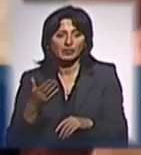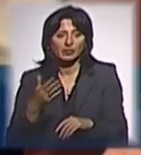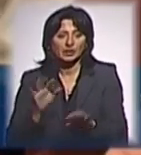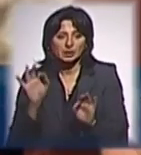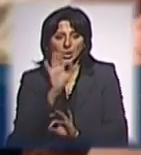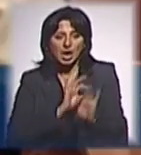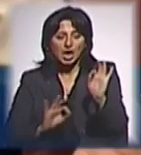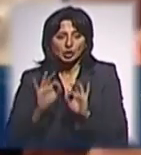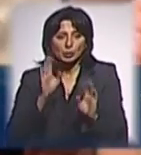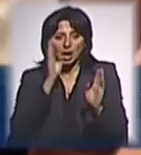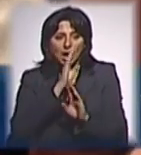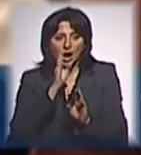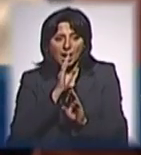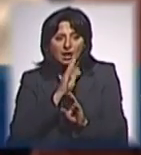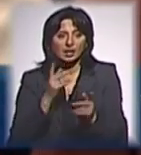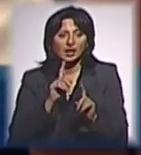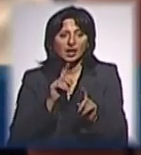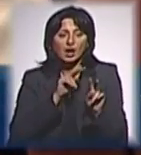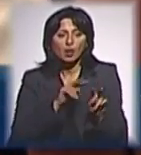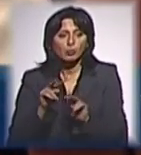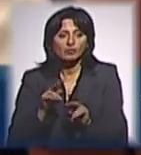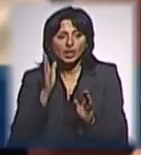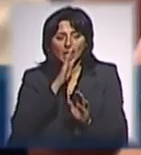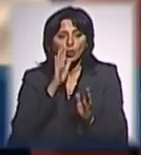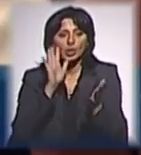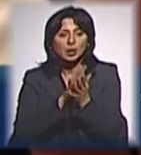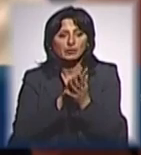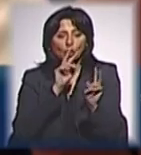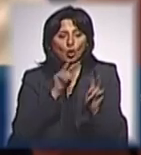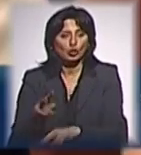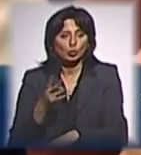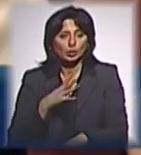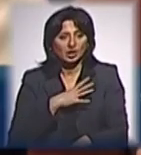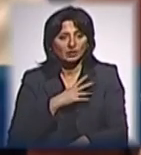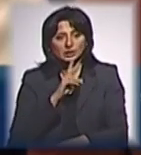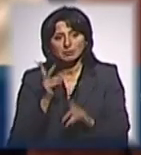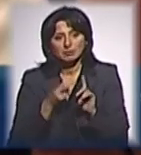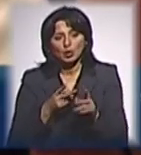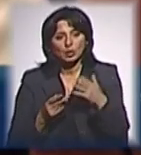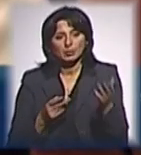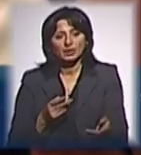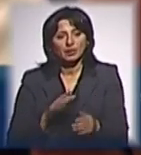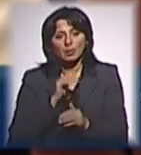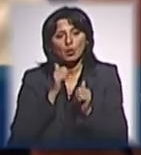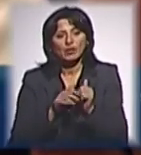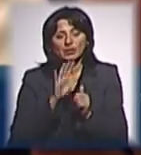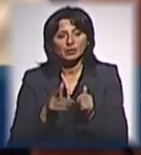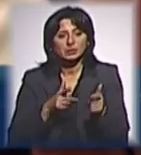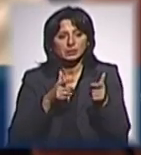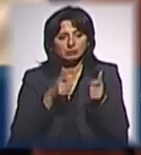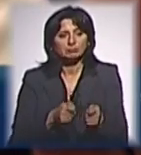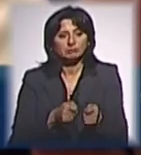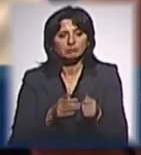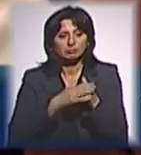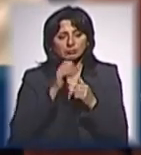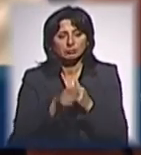გაზომვა და მონიტორინგი ჰაერის იქნება თუ სხვა კომპონენტების გარემოს დაბინძურების იქნება კონტროლირებადი, ხოლო მეორეს მხრივ ამ ყოველებზე იქნება სანქციები